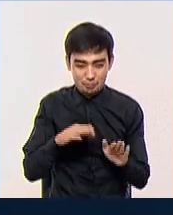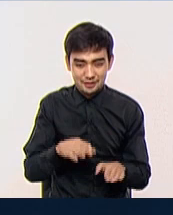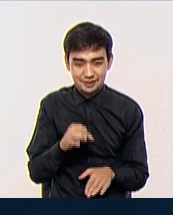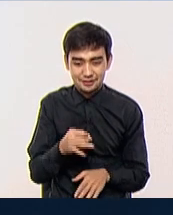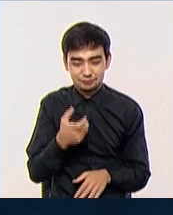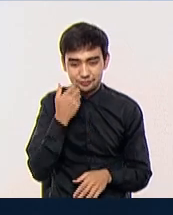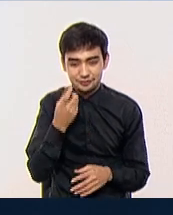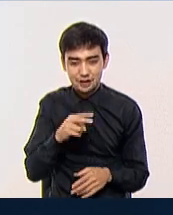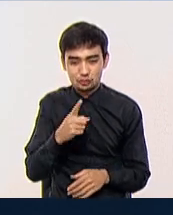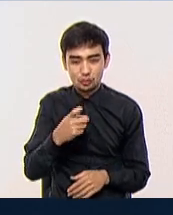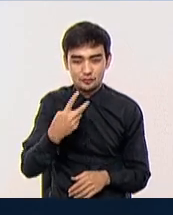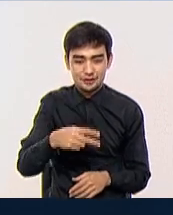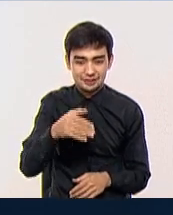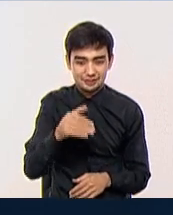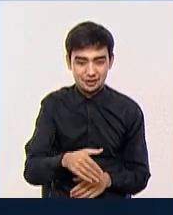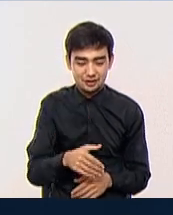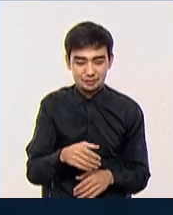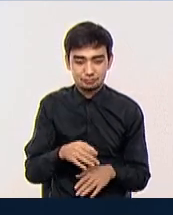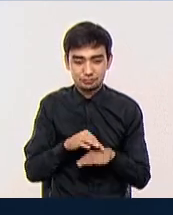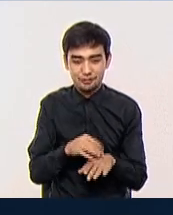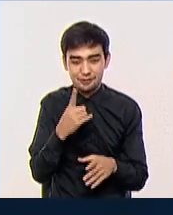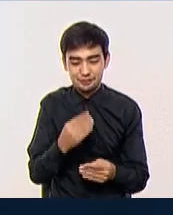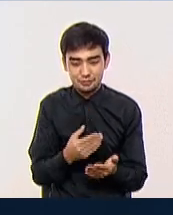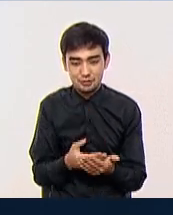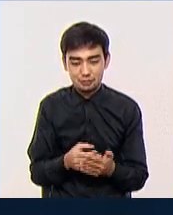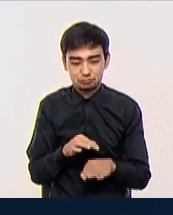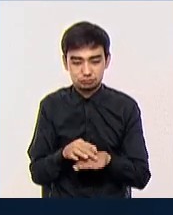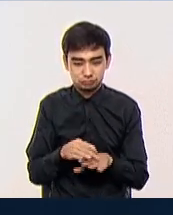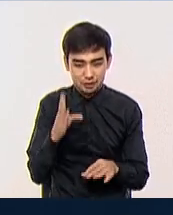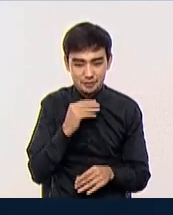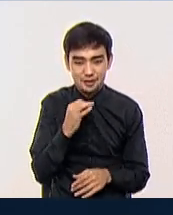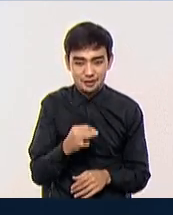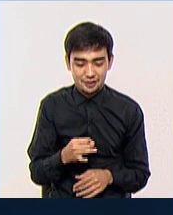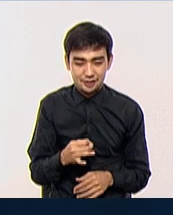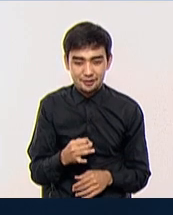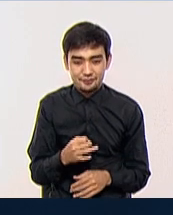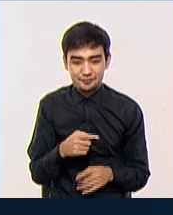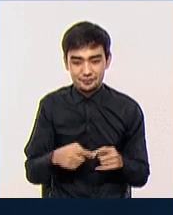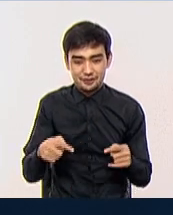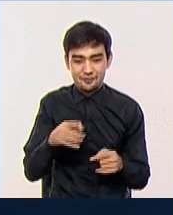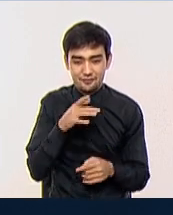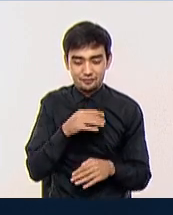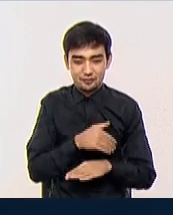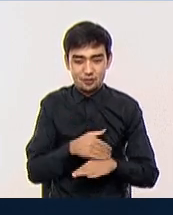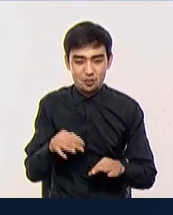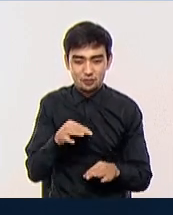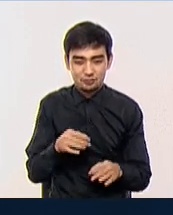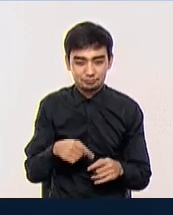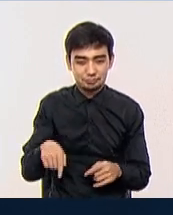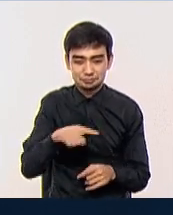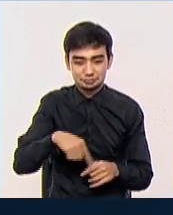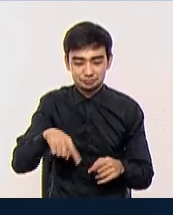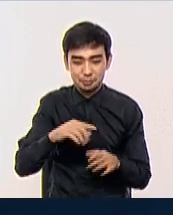более 120 тысяч поездок в день обеспечивать на текущем коридоре,